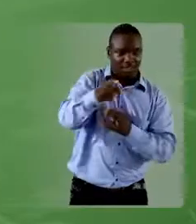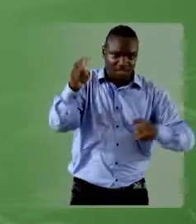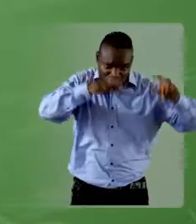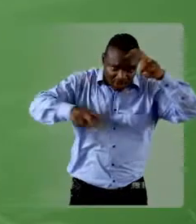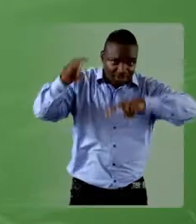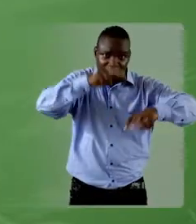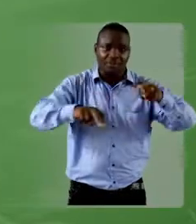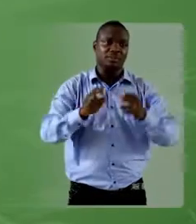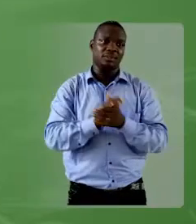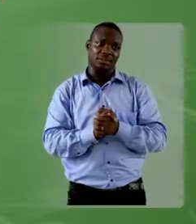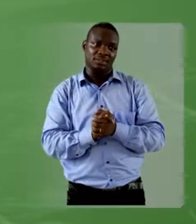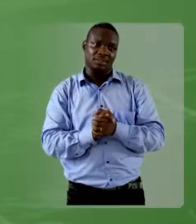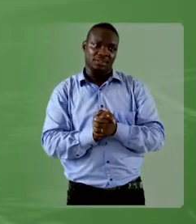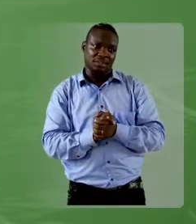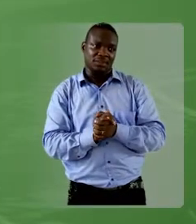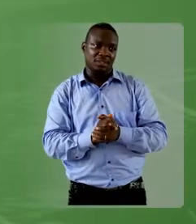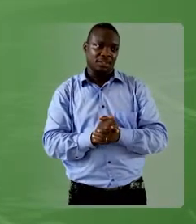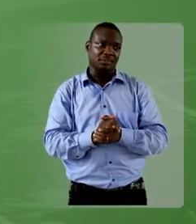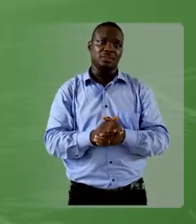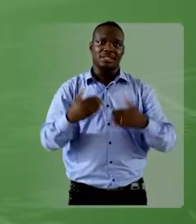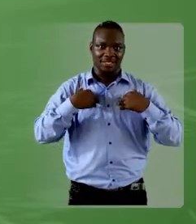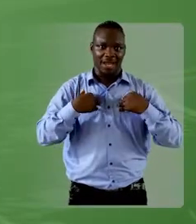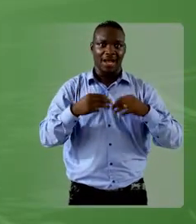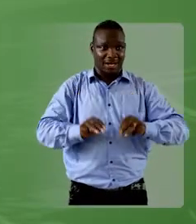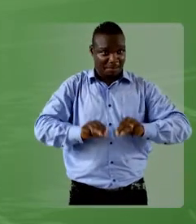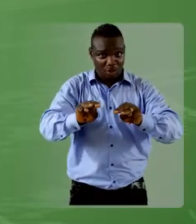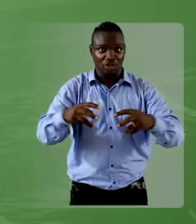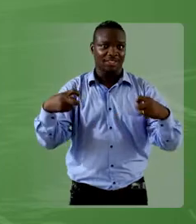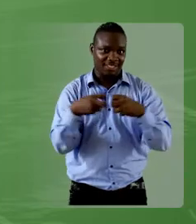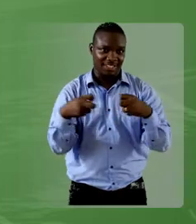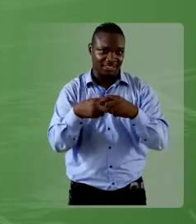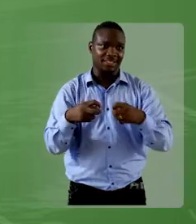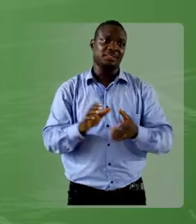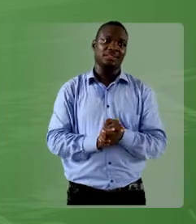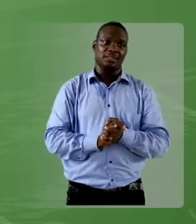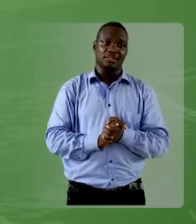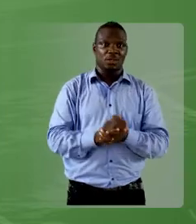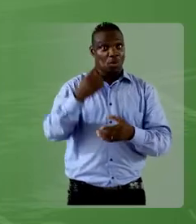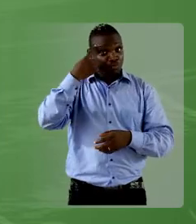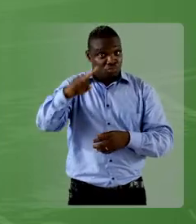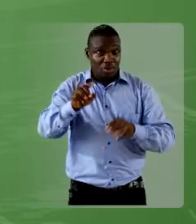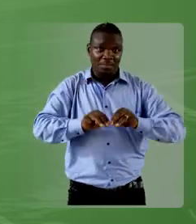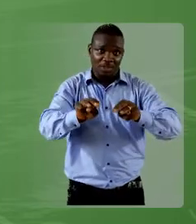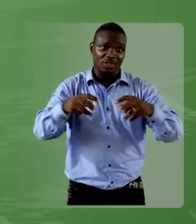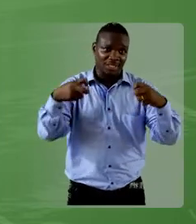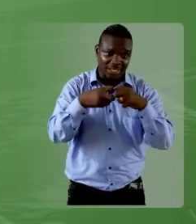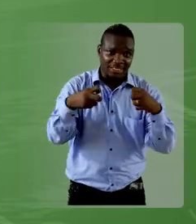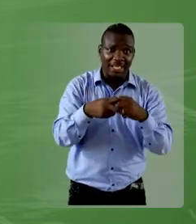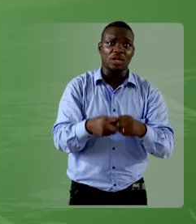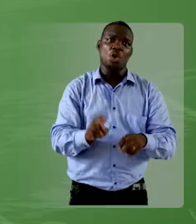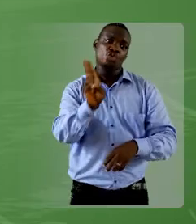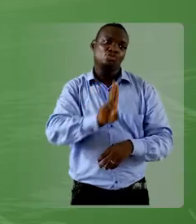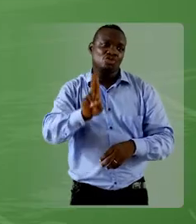sont la méthode électrique. Dans le cas de la méthode électrique, à l'aide